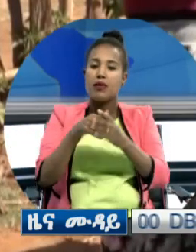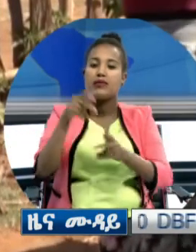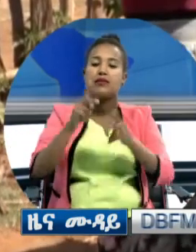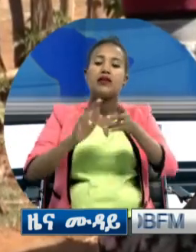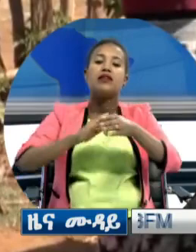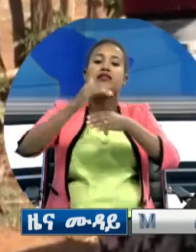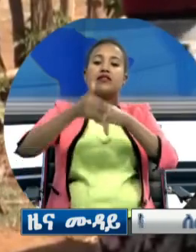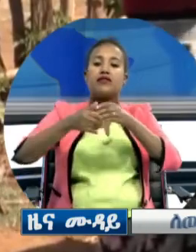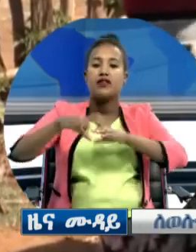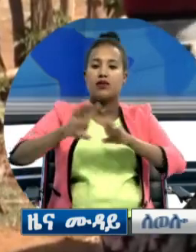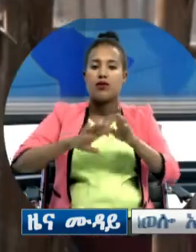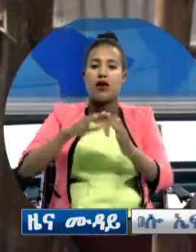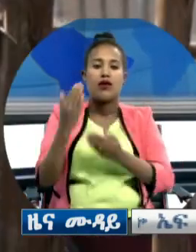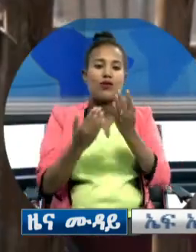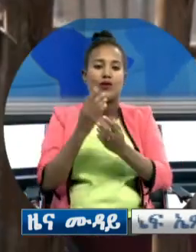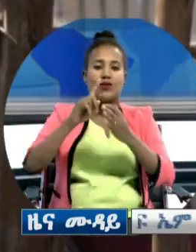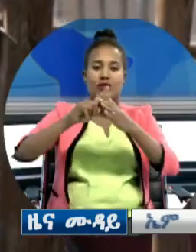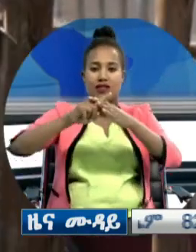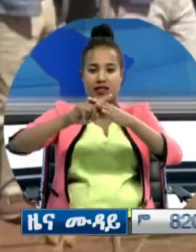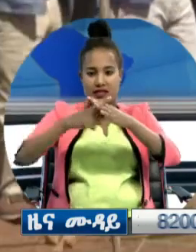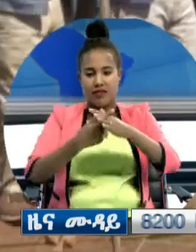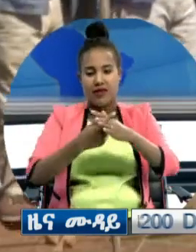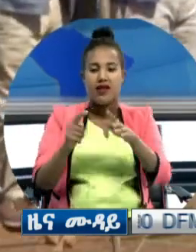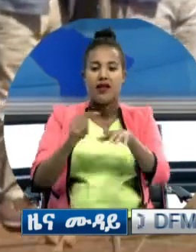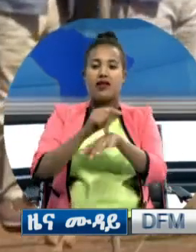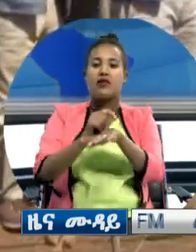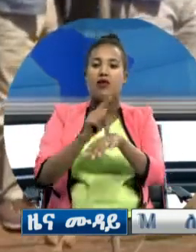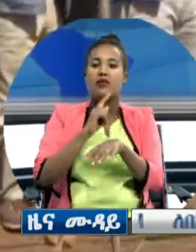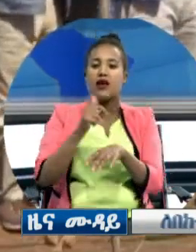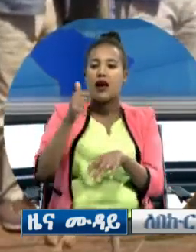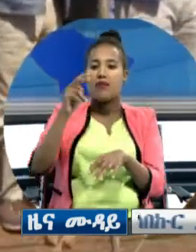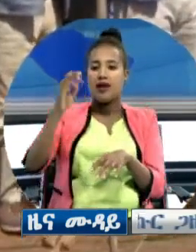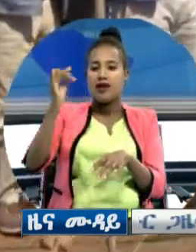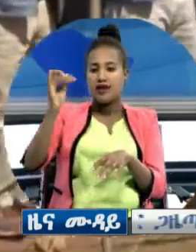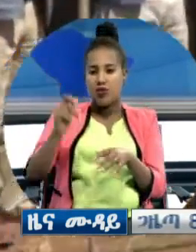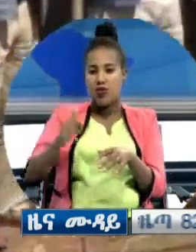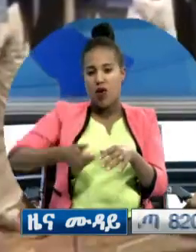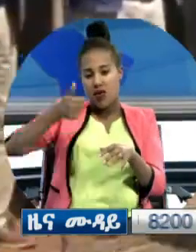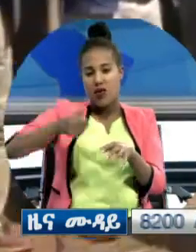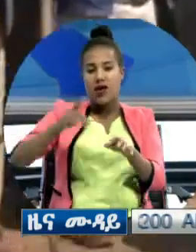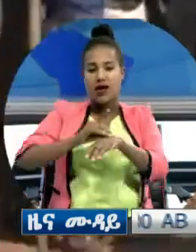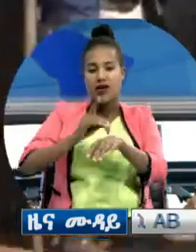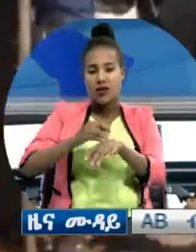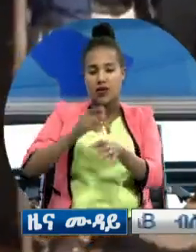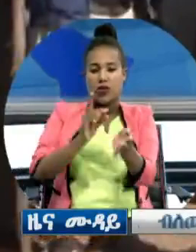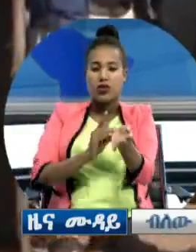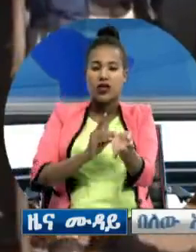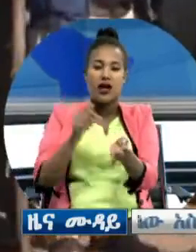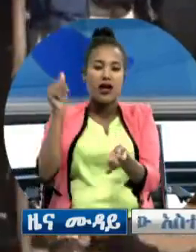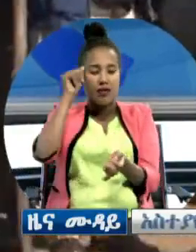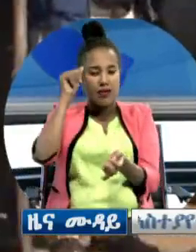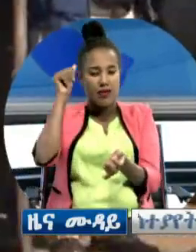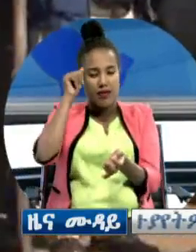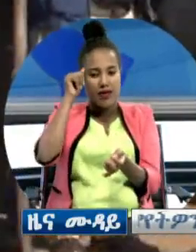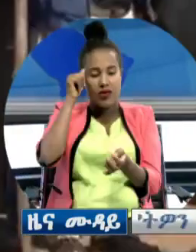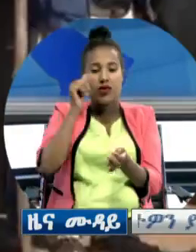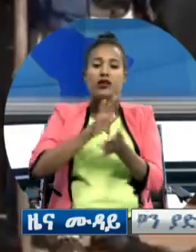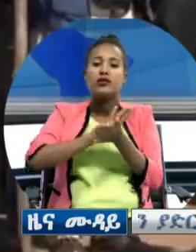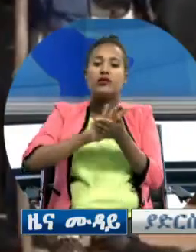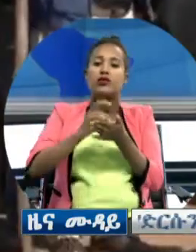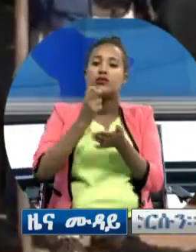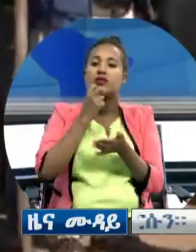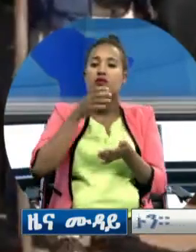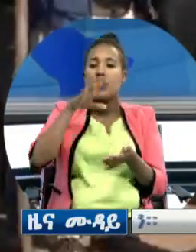እንዲሸፈን ተደርጎ አገልግሎት የጀመረ ተቋም። የአመልድ ዋና ዳይሬክተር ዶክተር አለማየሁ ዋሴ በበኩላቸው የንጹህ መጠጥ ውሃና